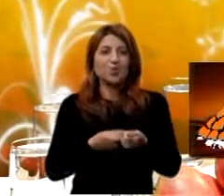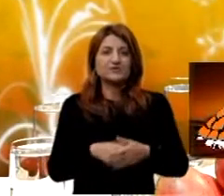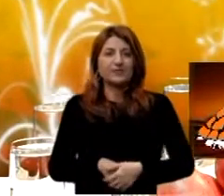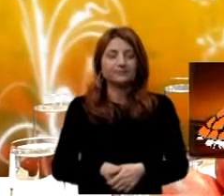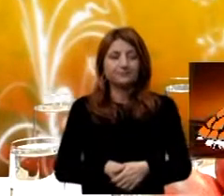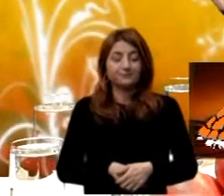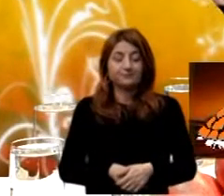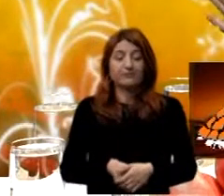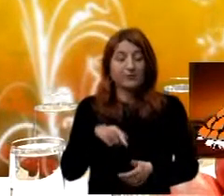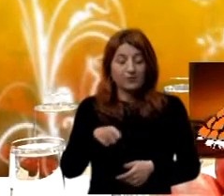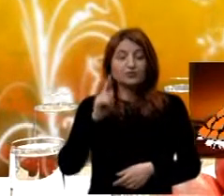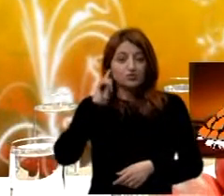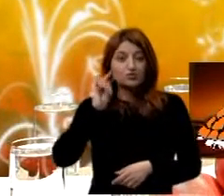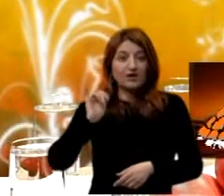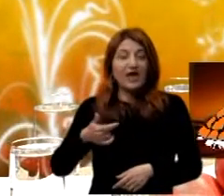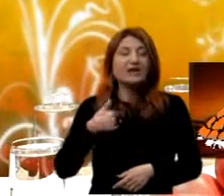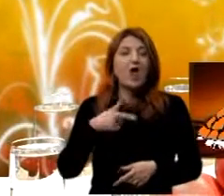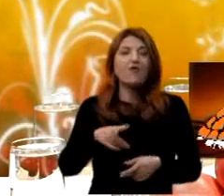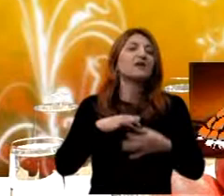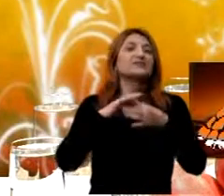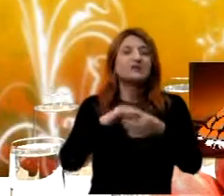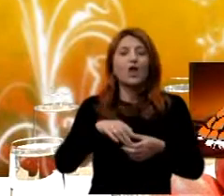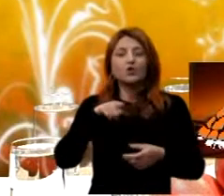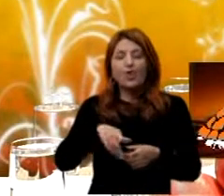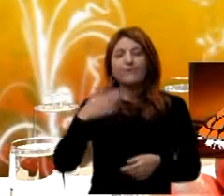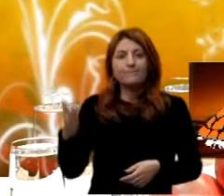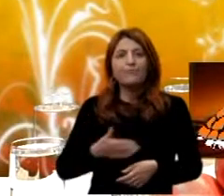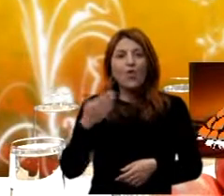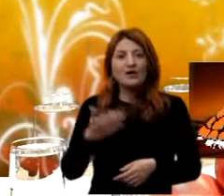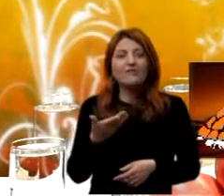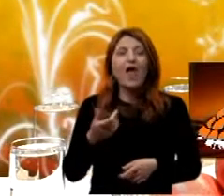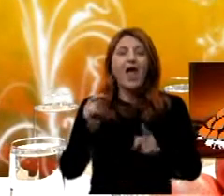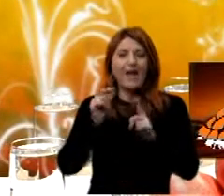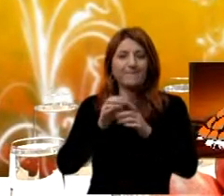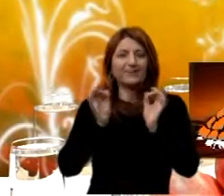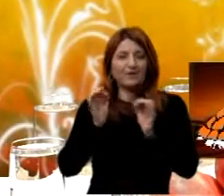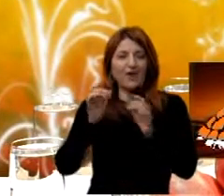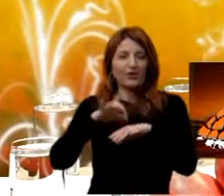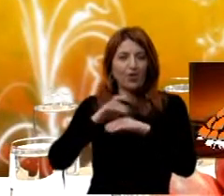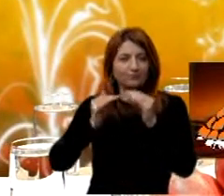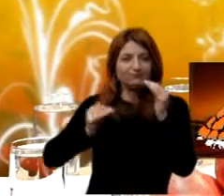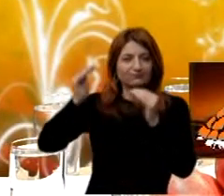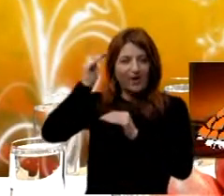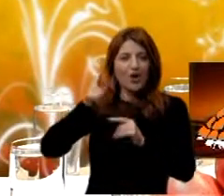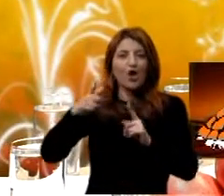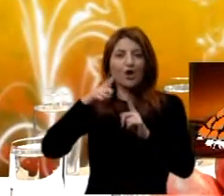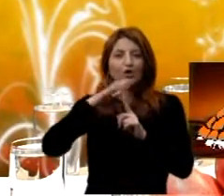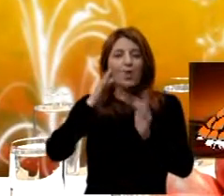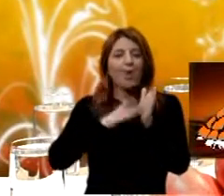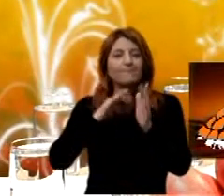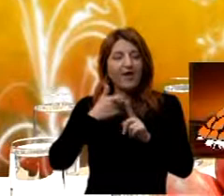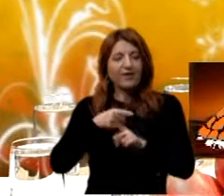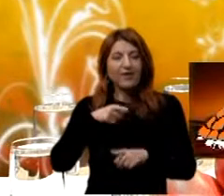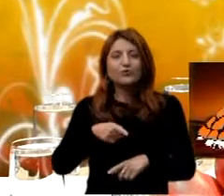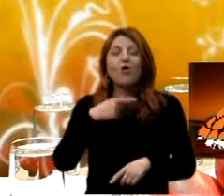često ponavljam i kažem primarius Tome Kroksandić, da se ne bi desilo da me neko razapne. To